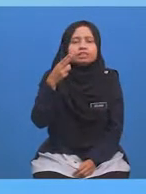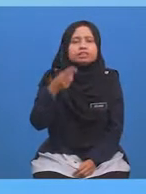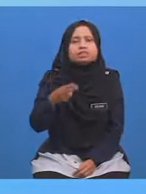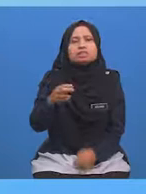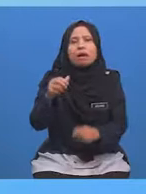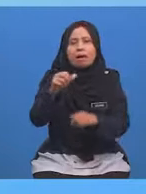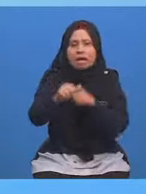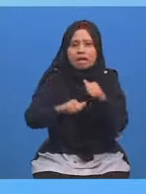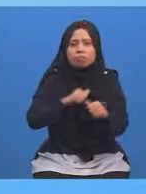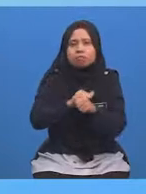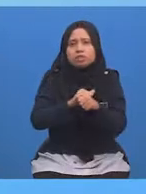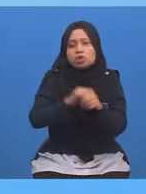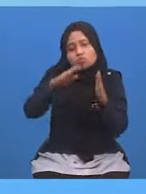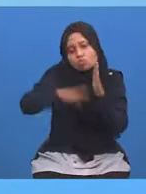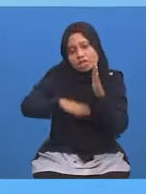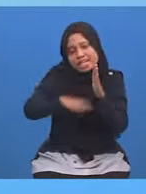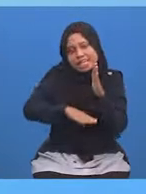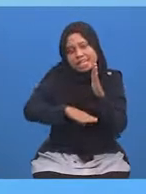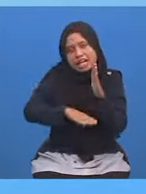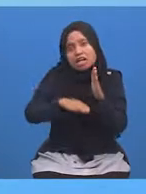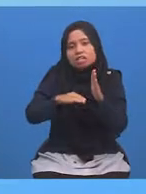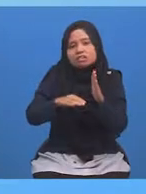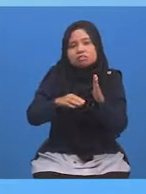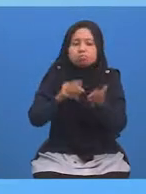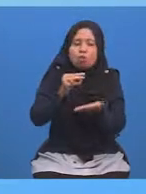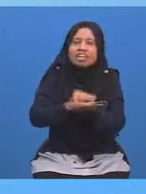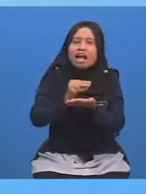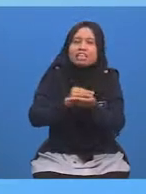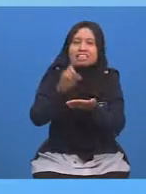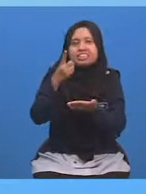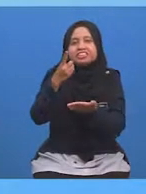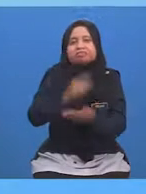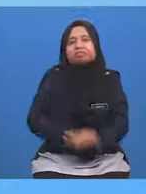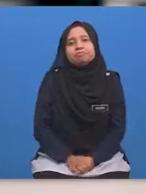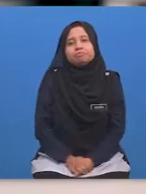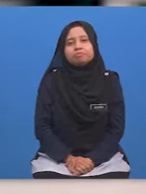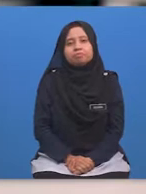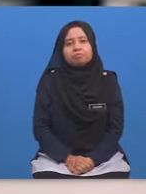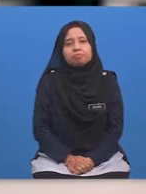mengalami kerugian setakat modal yang dilaburkan sahaja.